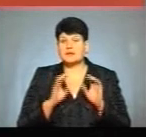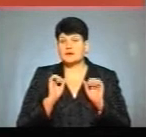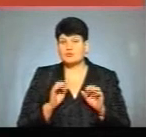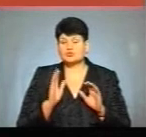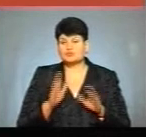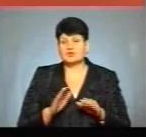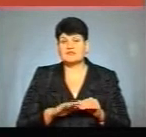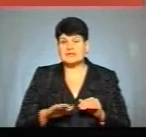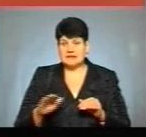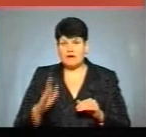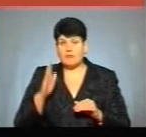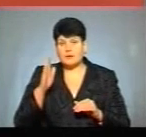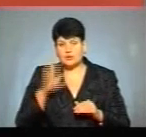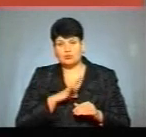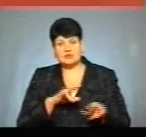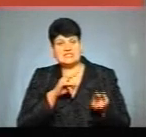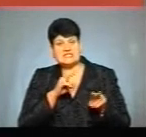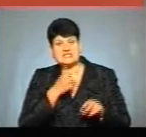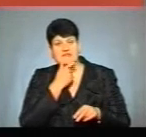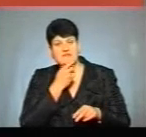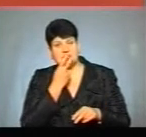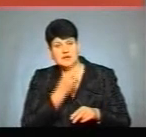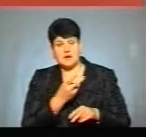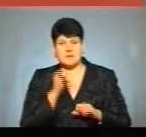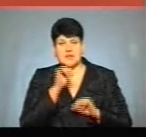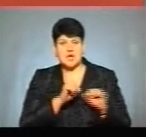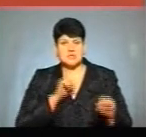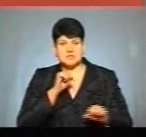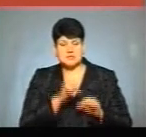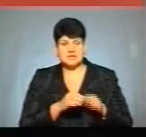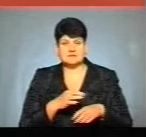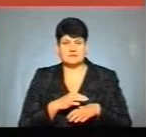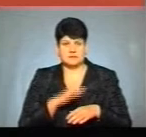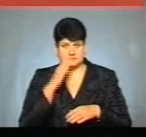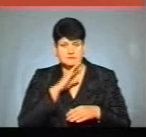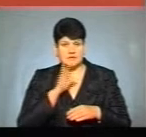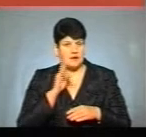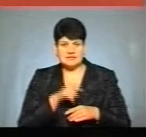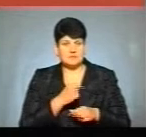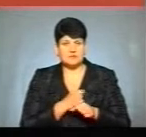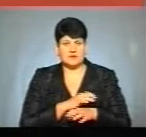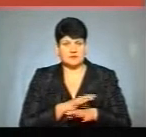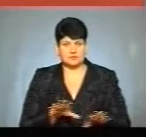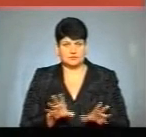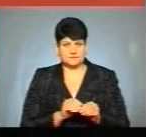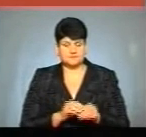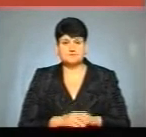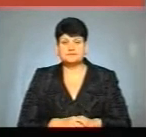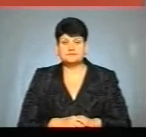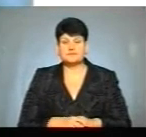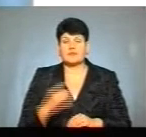дітей в майбутньому, які були свідками регулярного насильства і з ними не працювали? Ну, в першу